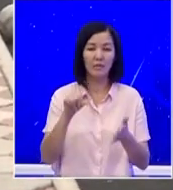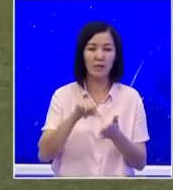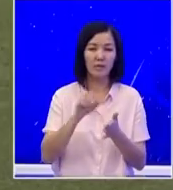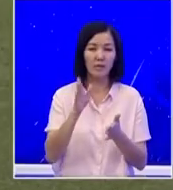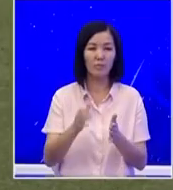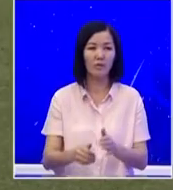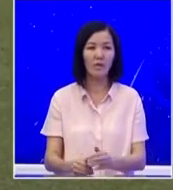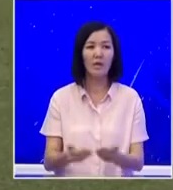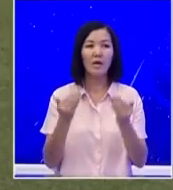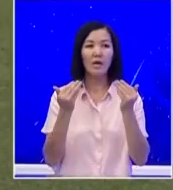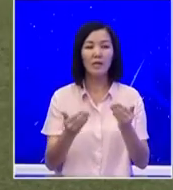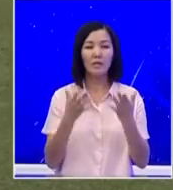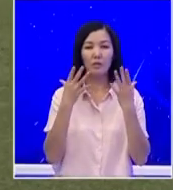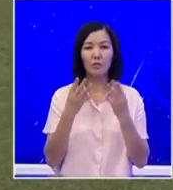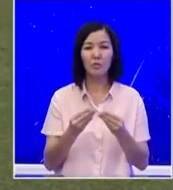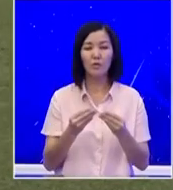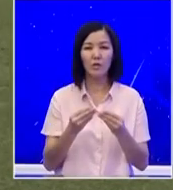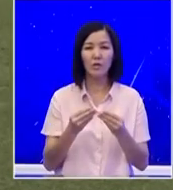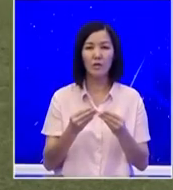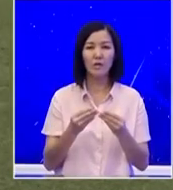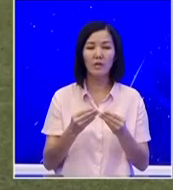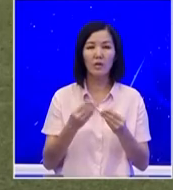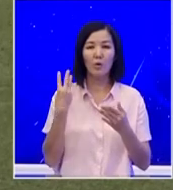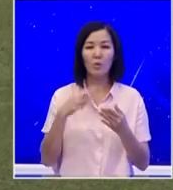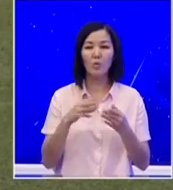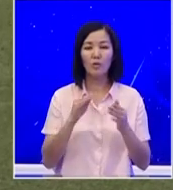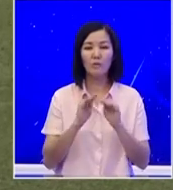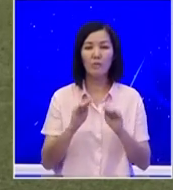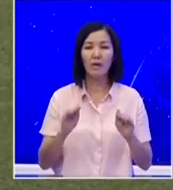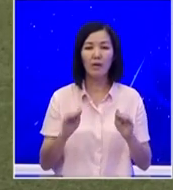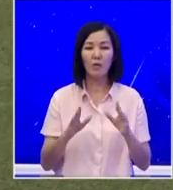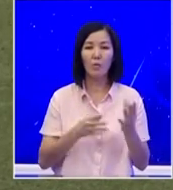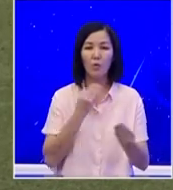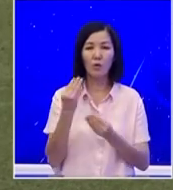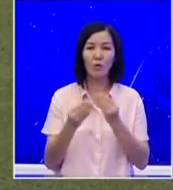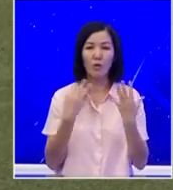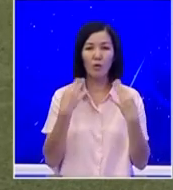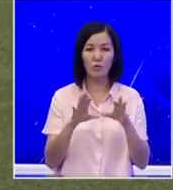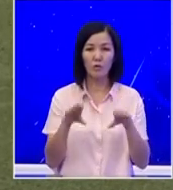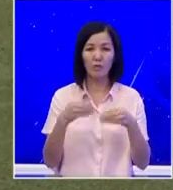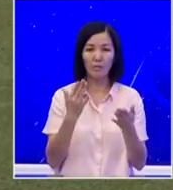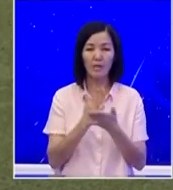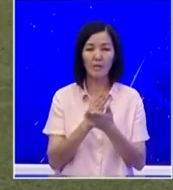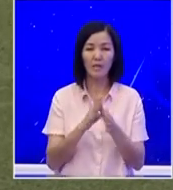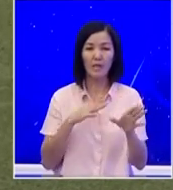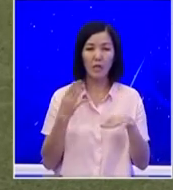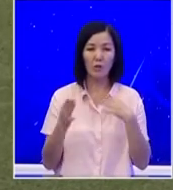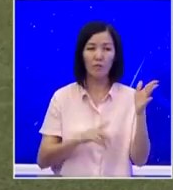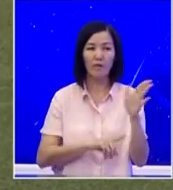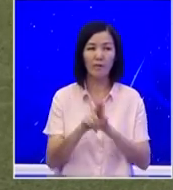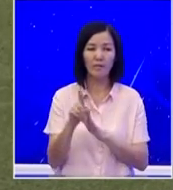отыр. Қазіргі таңда бір ашық алаңда 30 адамға дейін рұқсат берілген, сол рұқсатпен тренировкамызды бастап жатырмыз. Енді бұларды